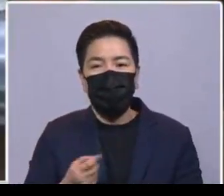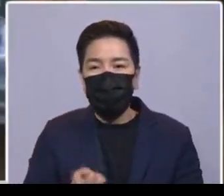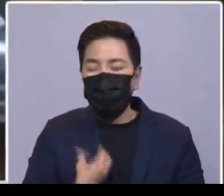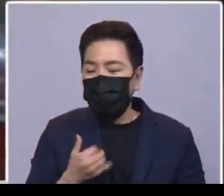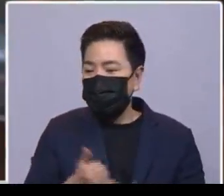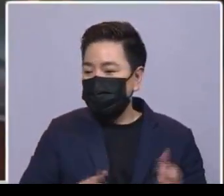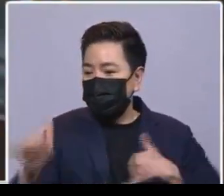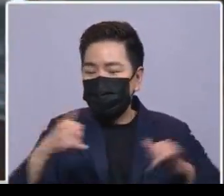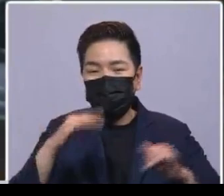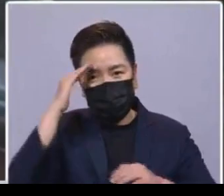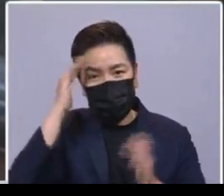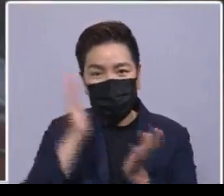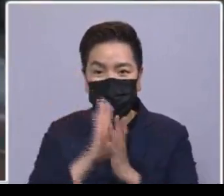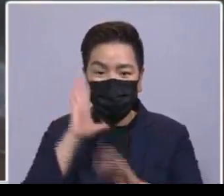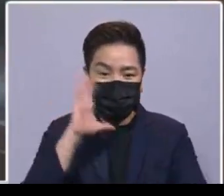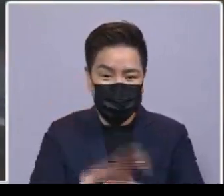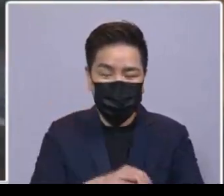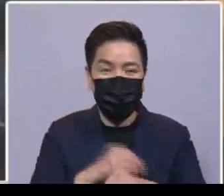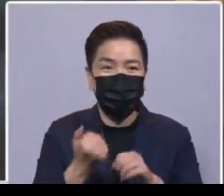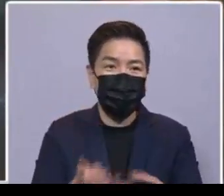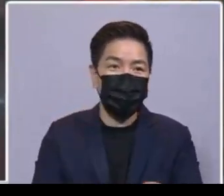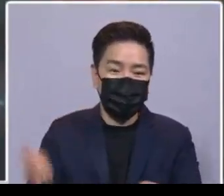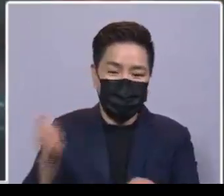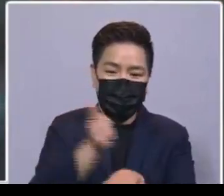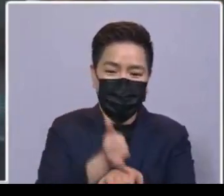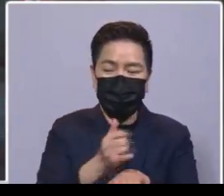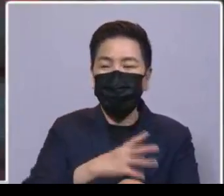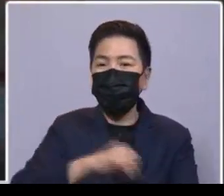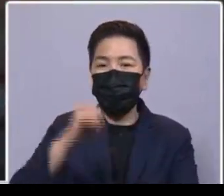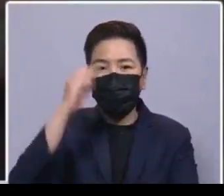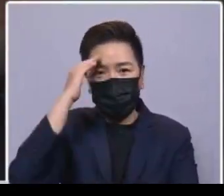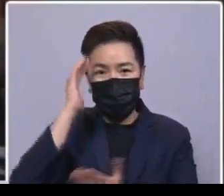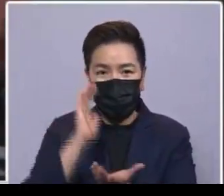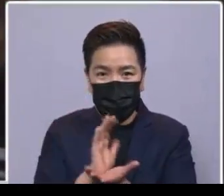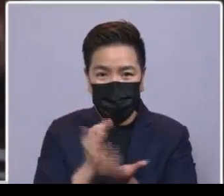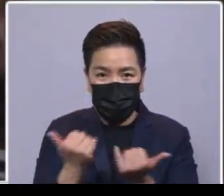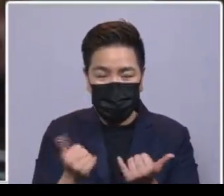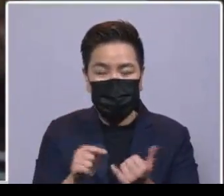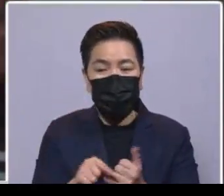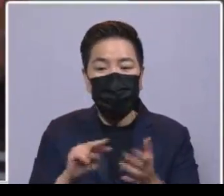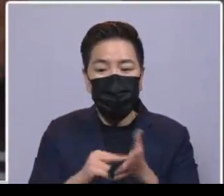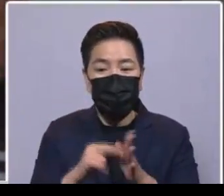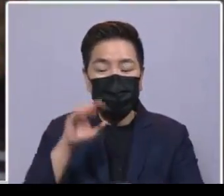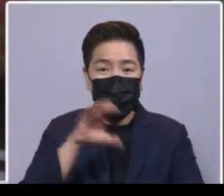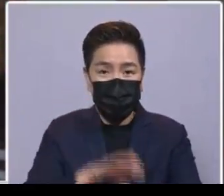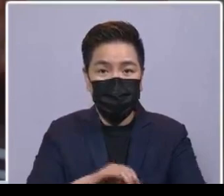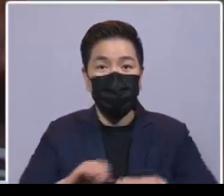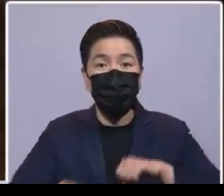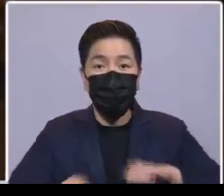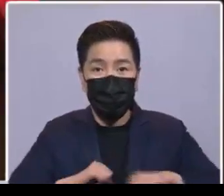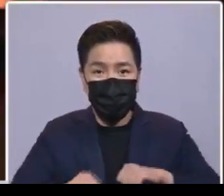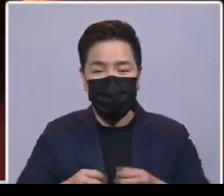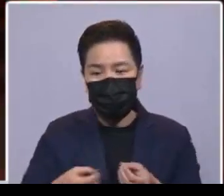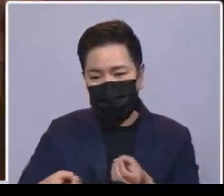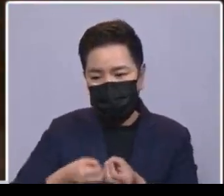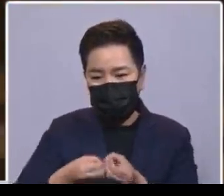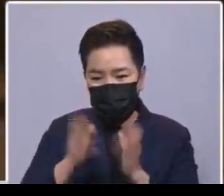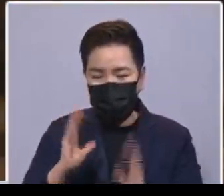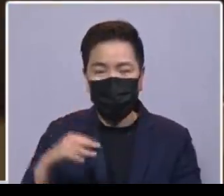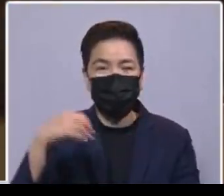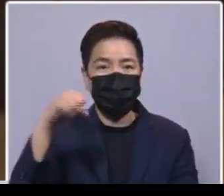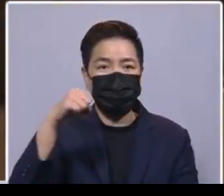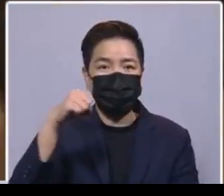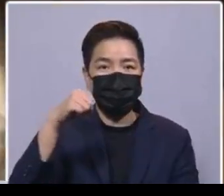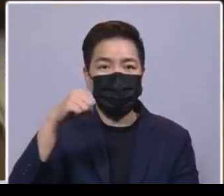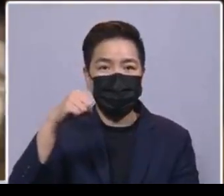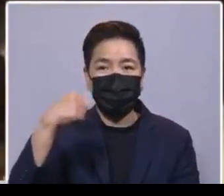สุดท้ายตำรวจจับได้หมดขึ้นหลังรถกระบะไปเลยนะคะก็ถือว่าเป็นการจับกลุ่มวัยรุ่นเล่นการพนัน10คนเล่นไ